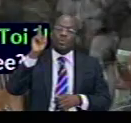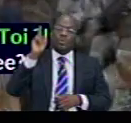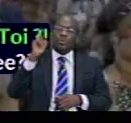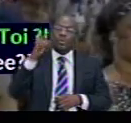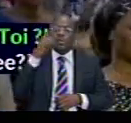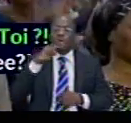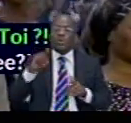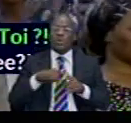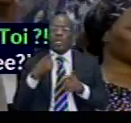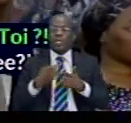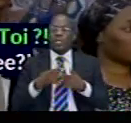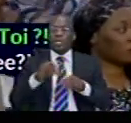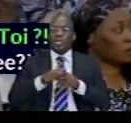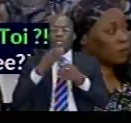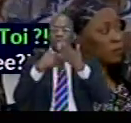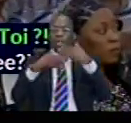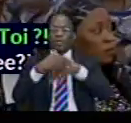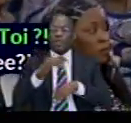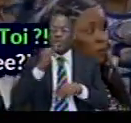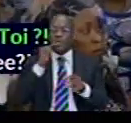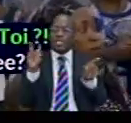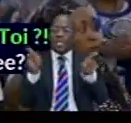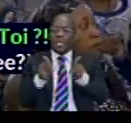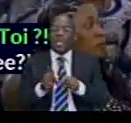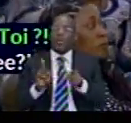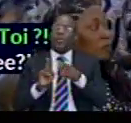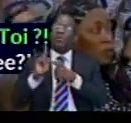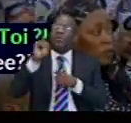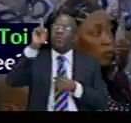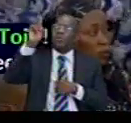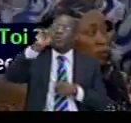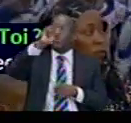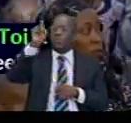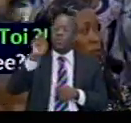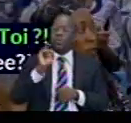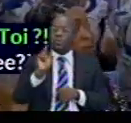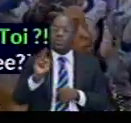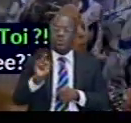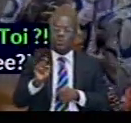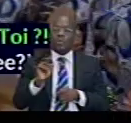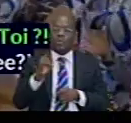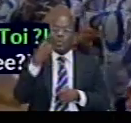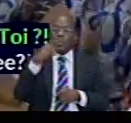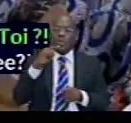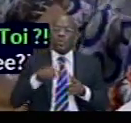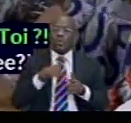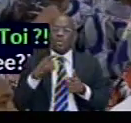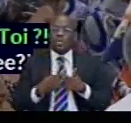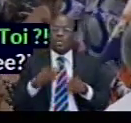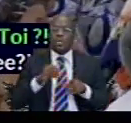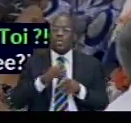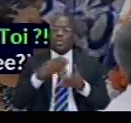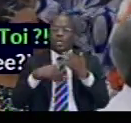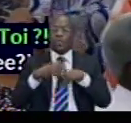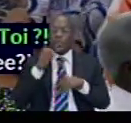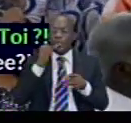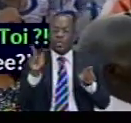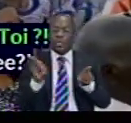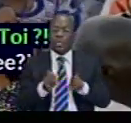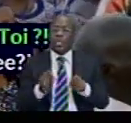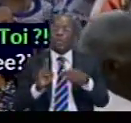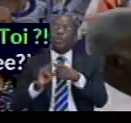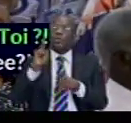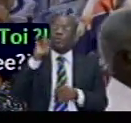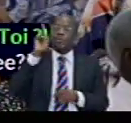Qui donc dans le ciel est semblable à toi? Qui